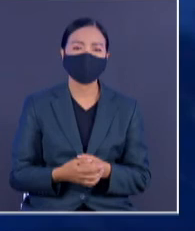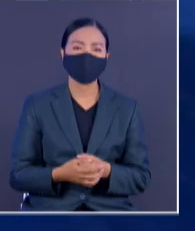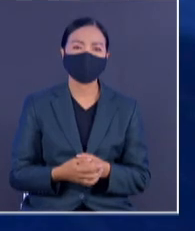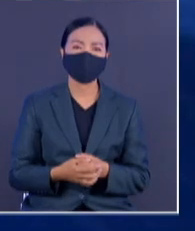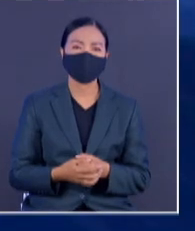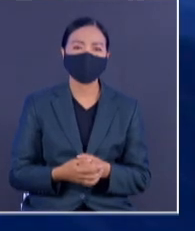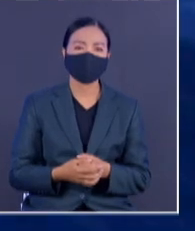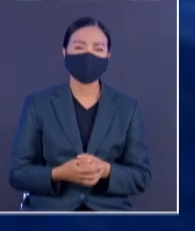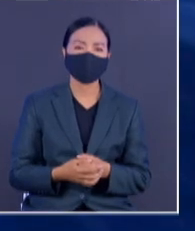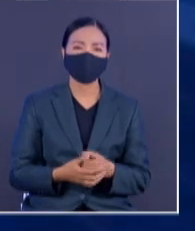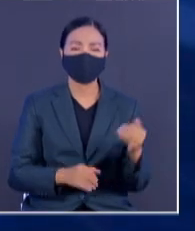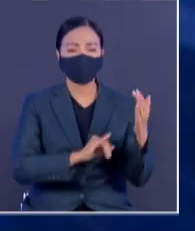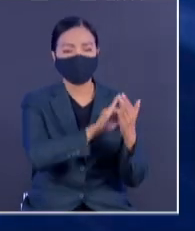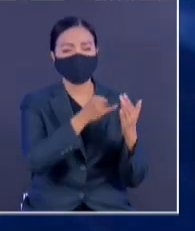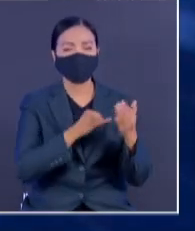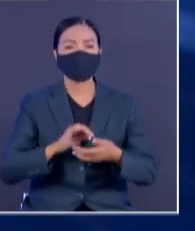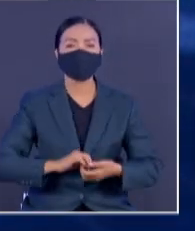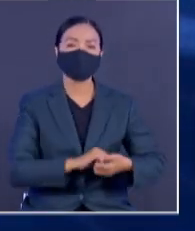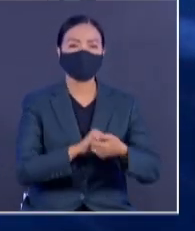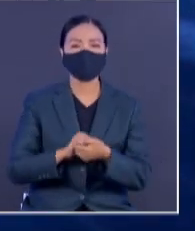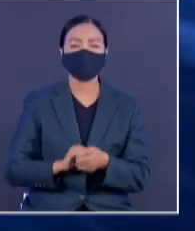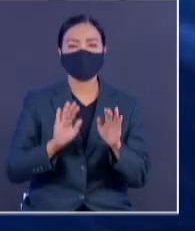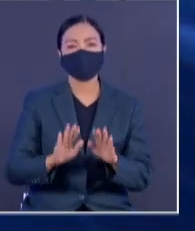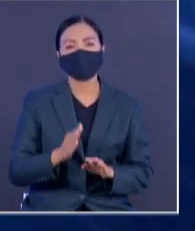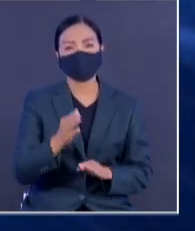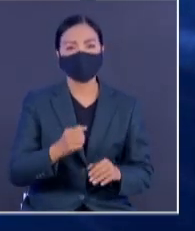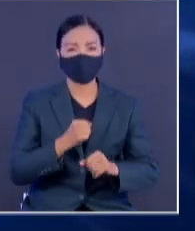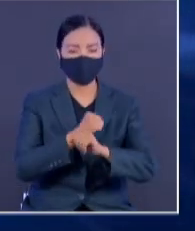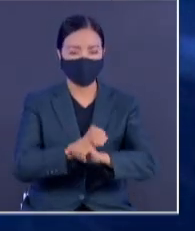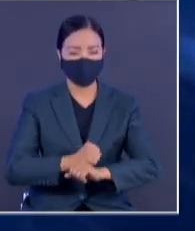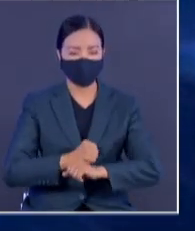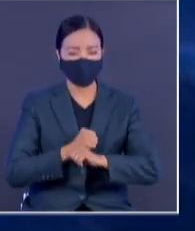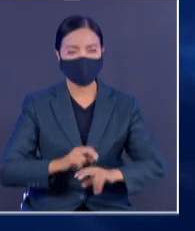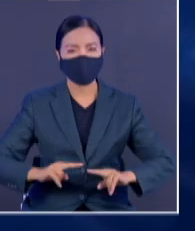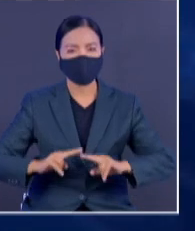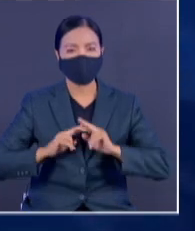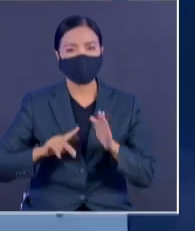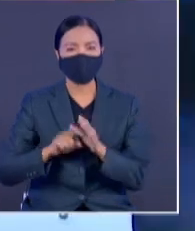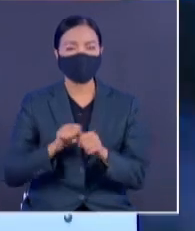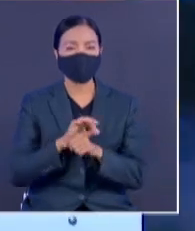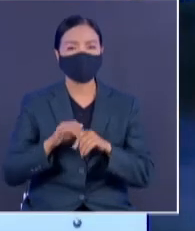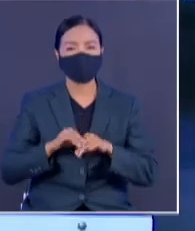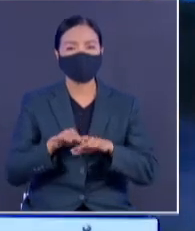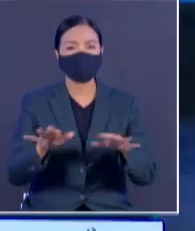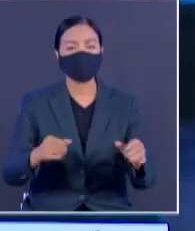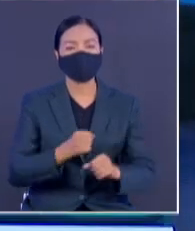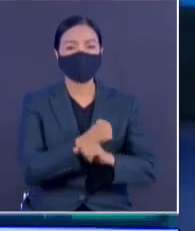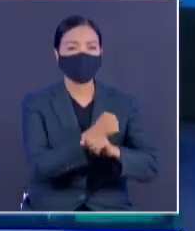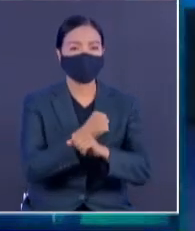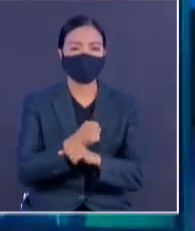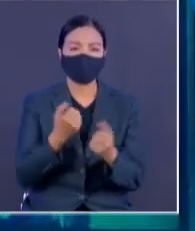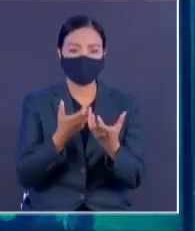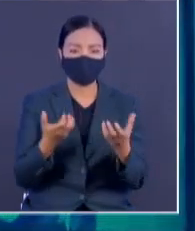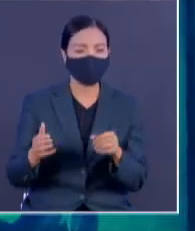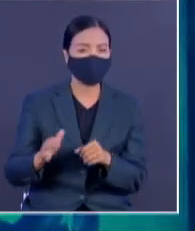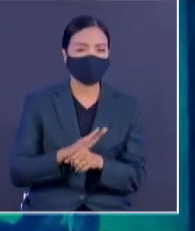นี่แหละครับทุกพื้นที่นะครับถ้าร่วมด้วยช่วยกันแบบนี้อันนี้เป็นการป้องกันตัวเองด้วยและเป็นการป้องกันการแพร่เชื้ออีกทางนึงด้วยแม้ว่าอุปกรณ์จะมีไม่พ